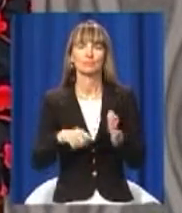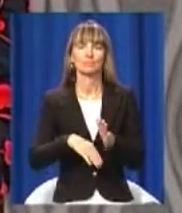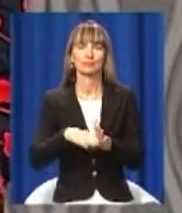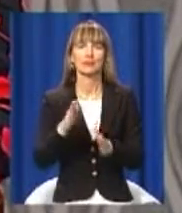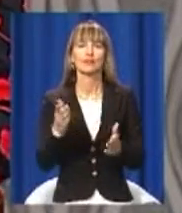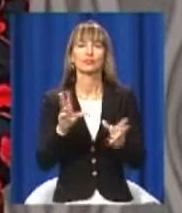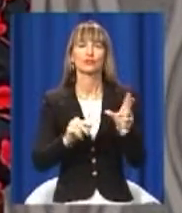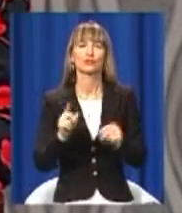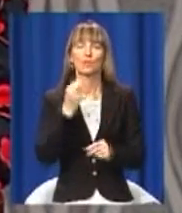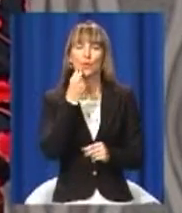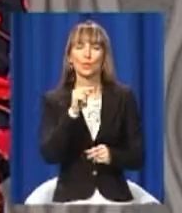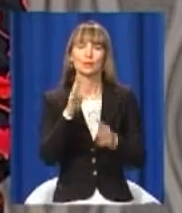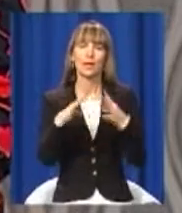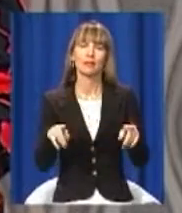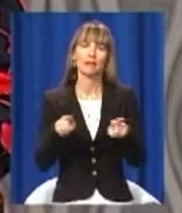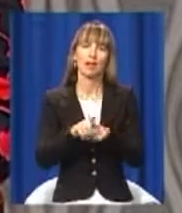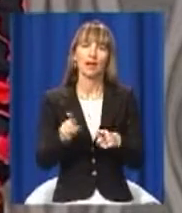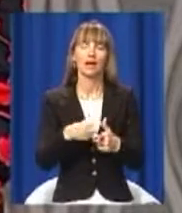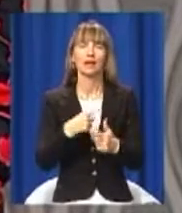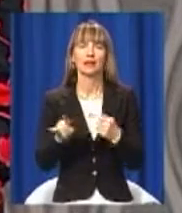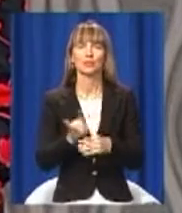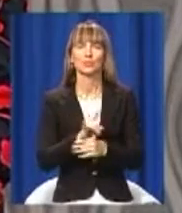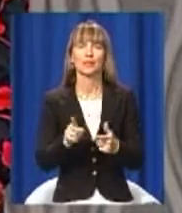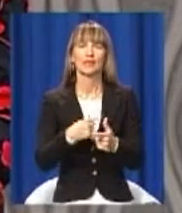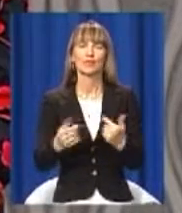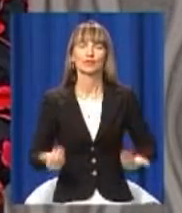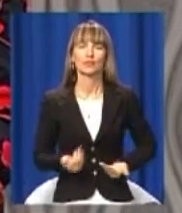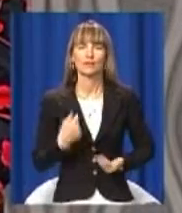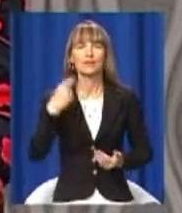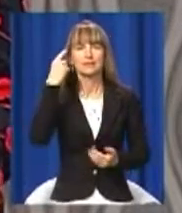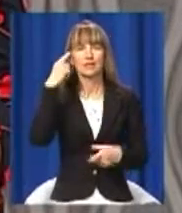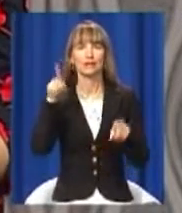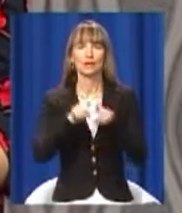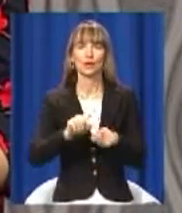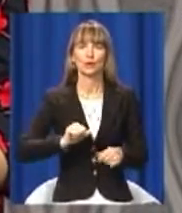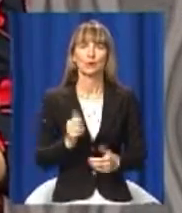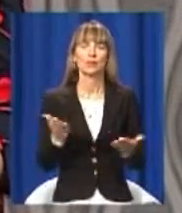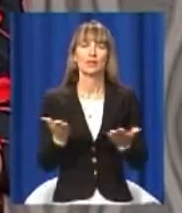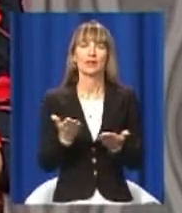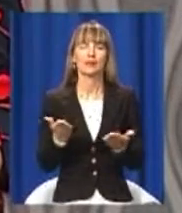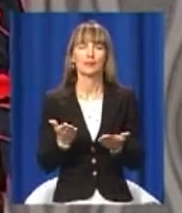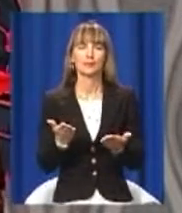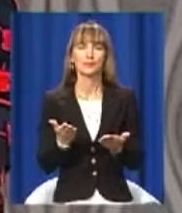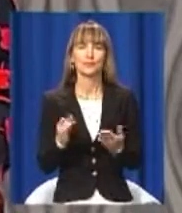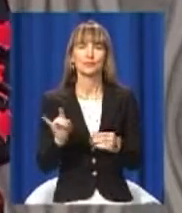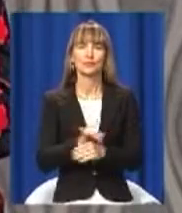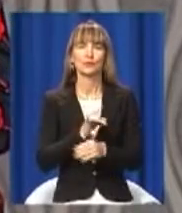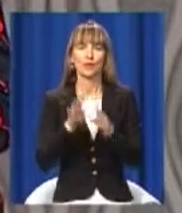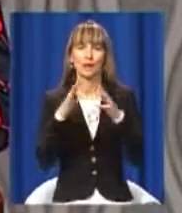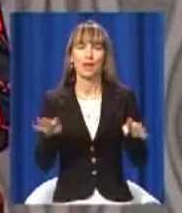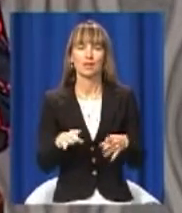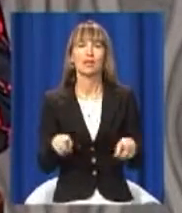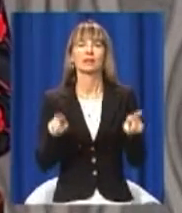вважаєш, що краще, ялинка така чи штучна, чи жива? Бо я знаю таких своїх друзів, котрі, власне, теж, ну, штучна ялинка,